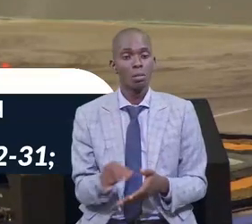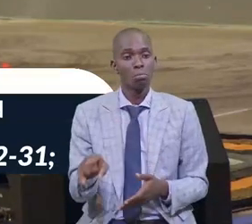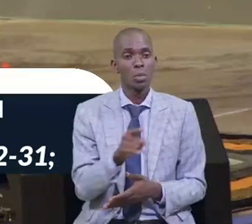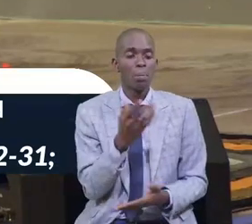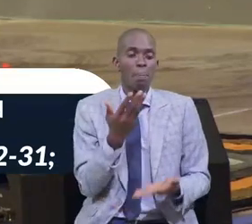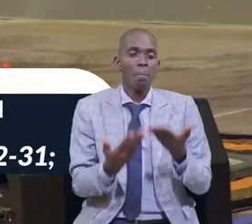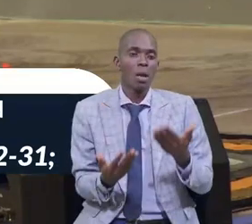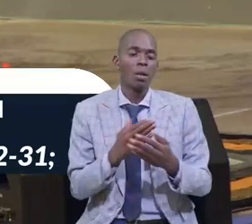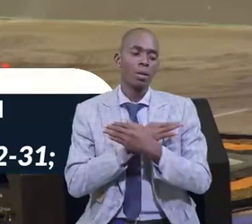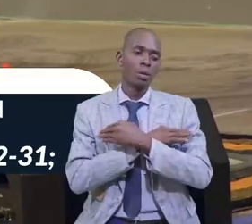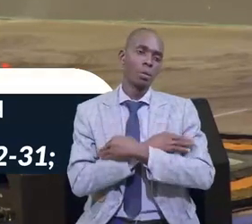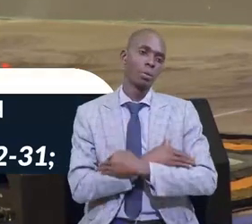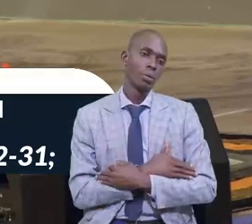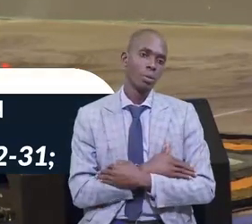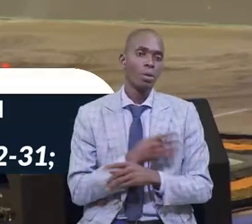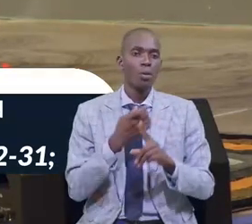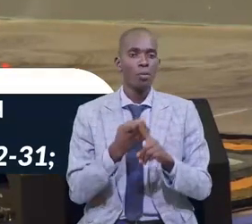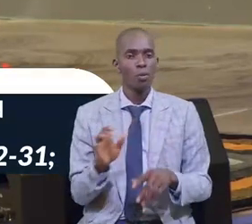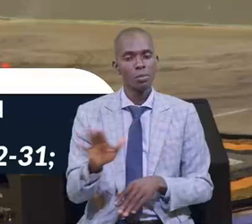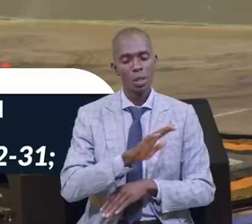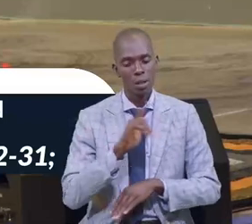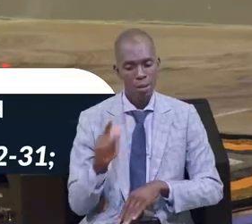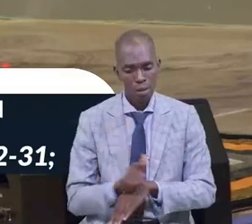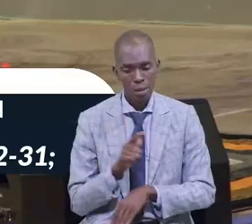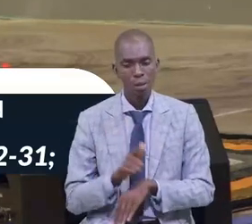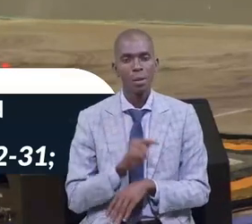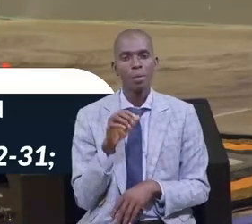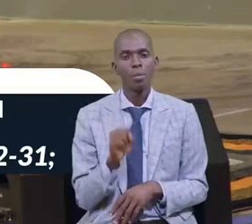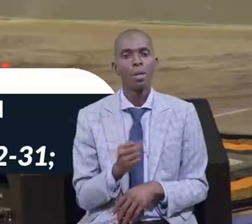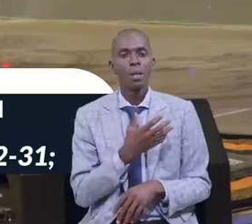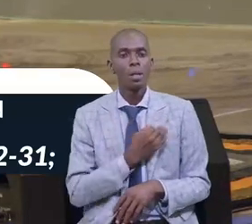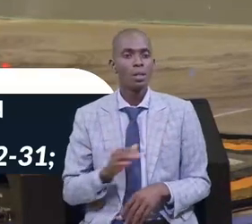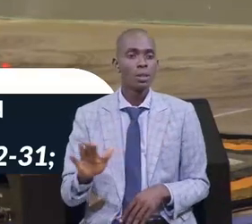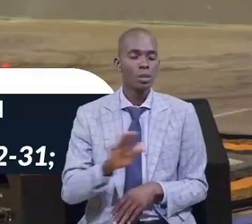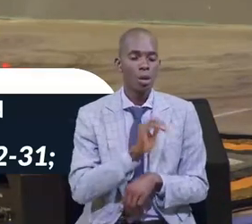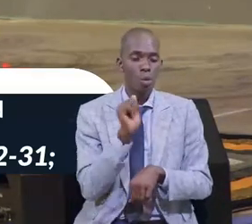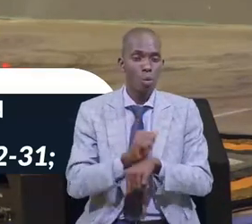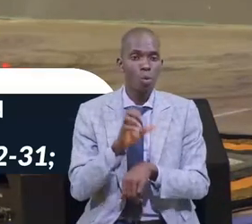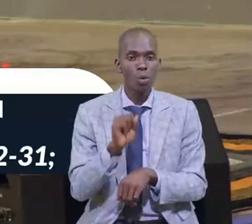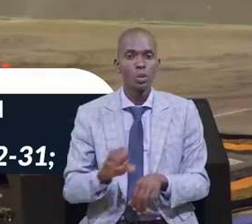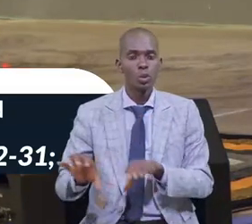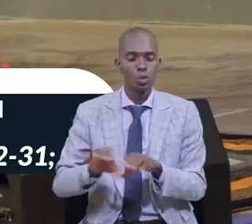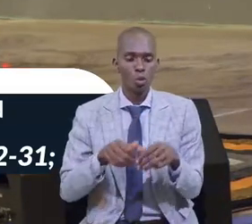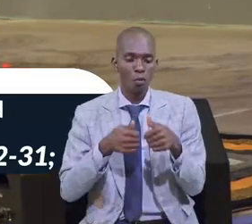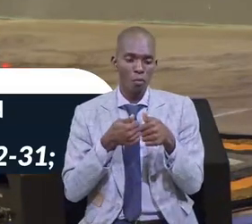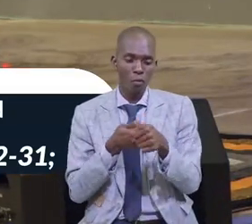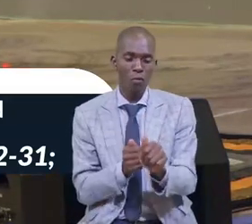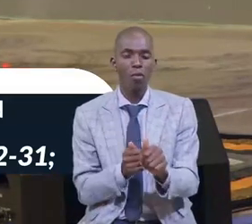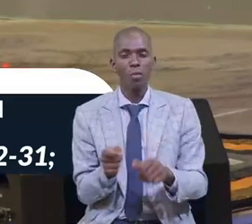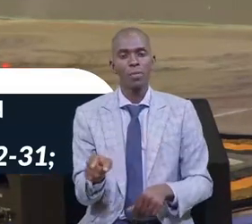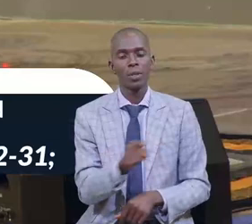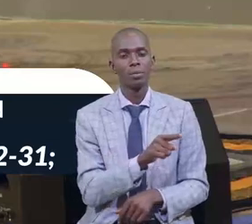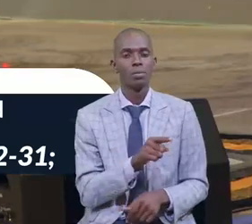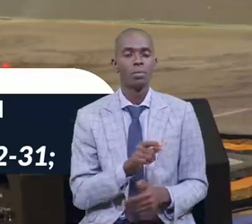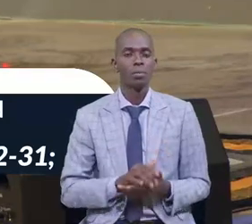morts qui meurent dans le Seigneur. Oui, dit l'Esprit, afin qu'ils se reposent de leurs travaux, car